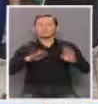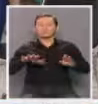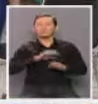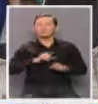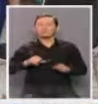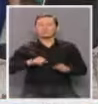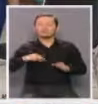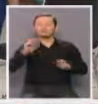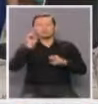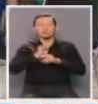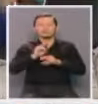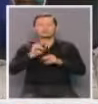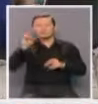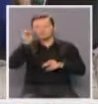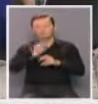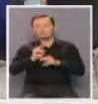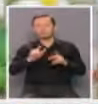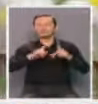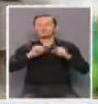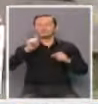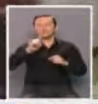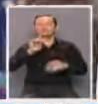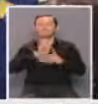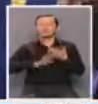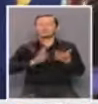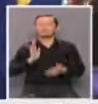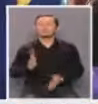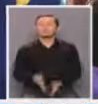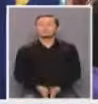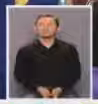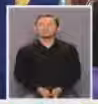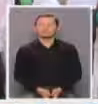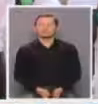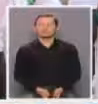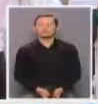тәрбиешілері сіңірген өнер мен білімді мектеп қабырғасында